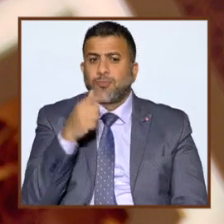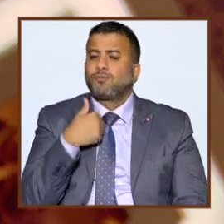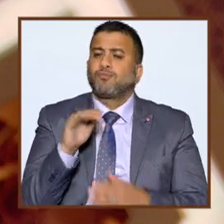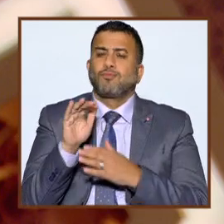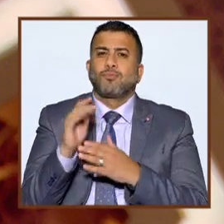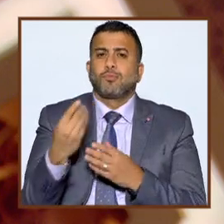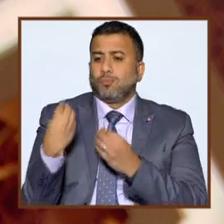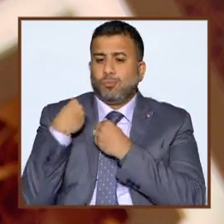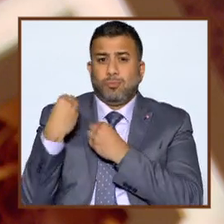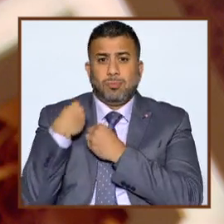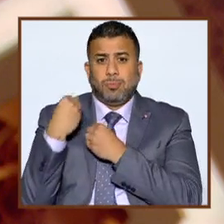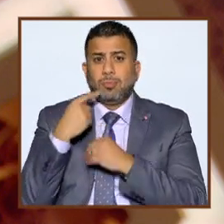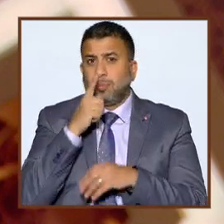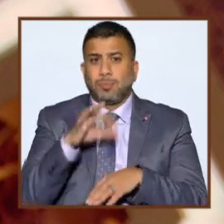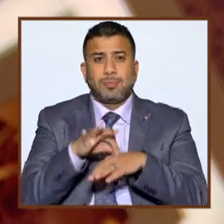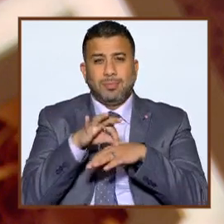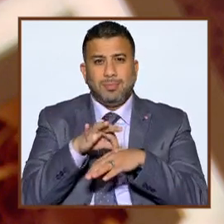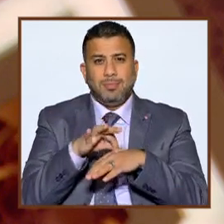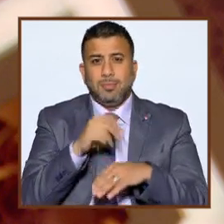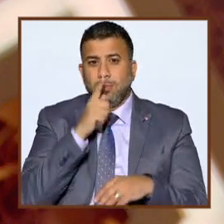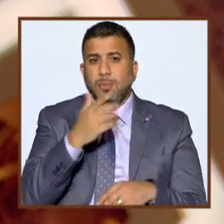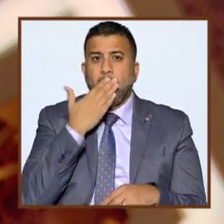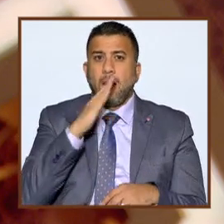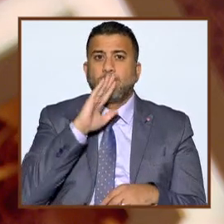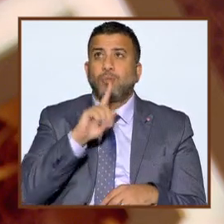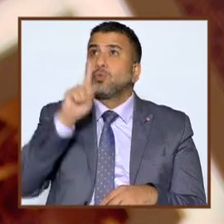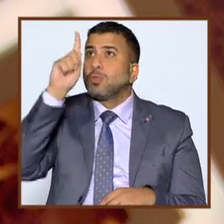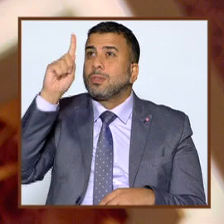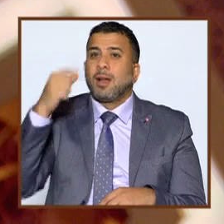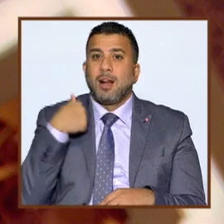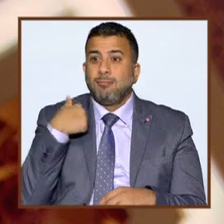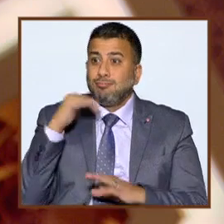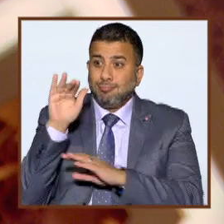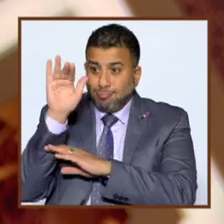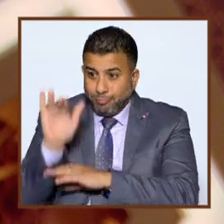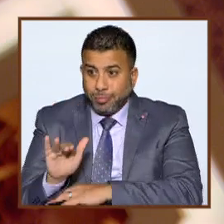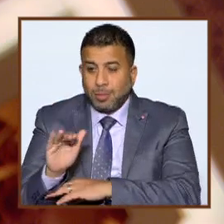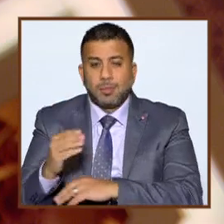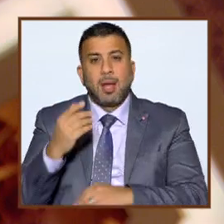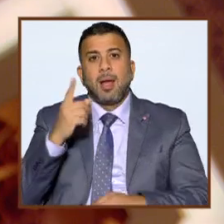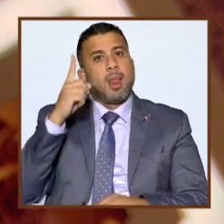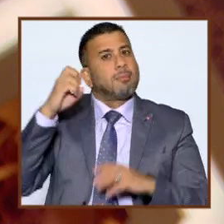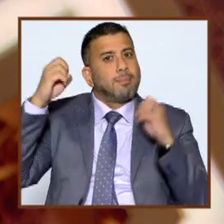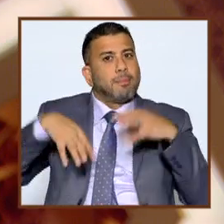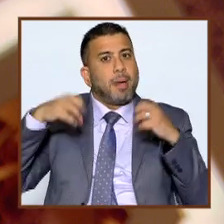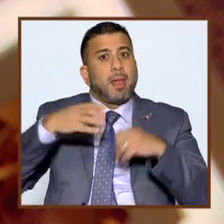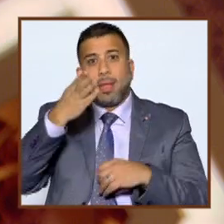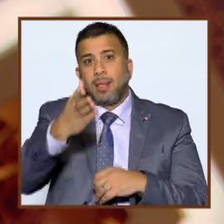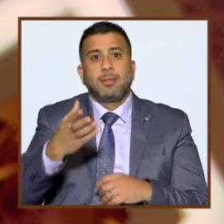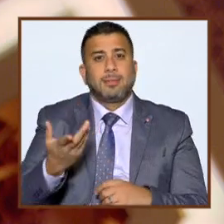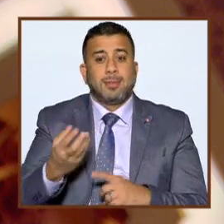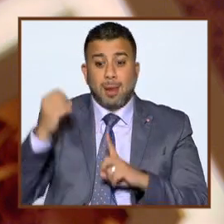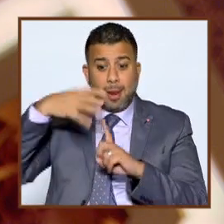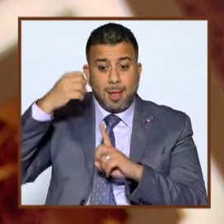آخر. والمعنى أن الإنسان يحمد الله عز وجل على هذه النعمة. الله جل وعلا يقول